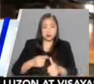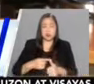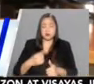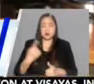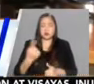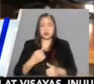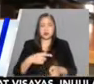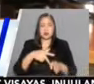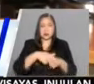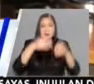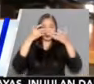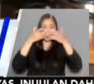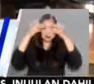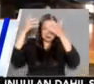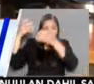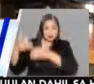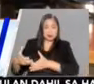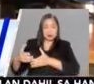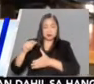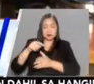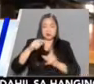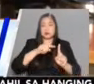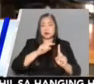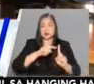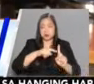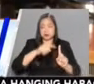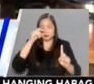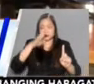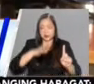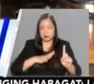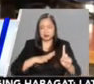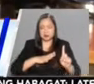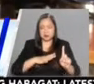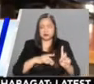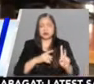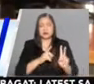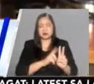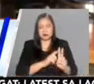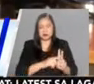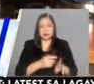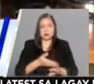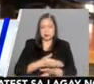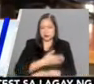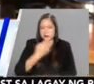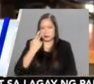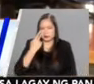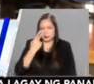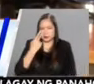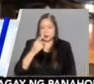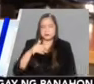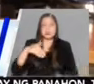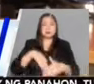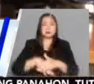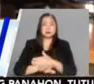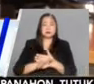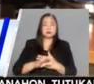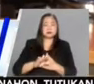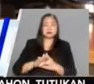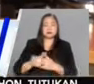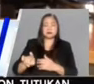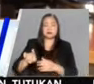ng isa sa riding in tandem before. Then nagpunta po siya sa tabing establishment